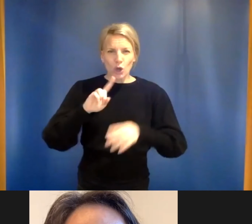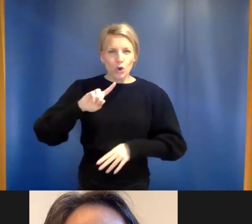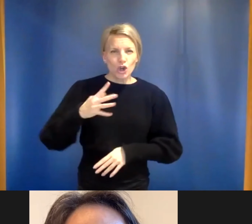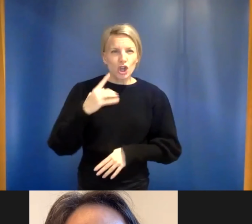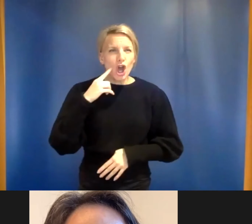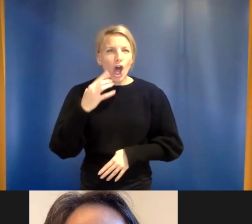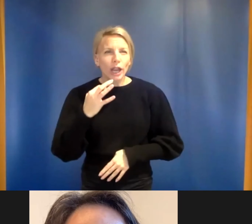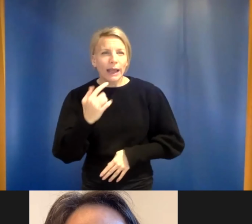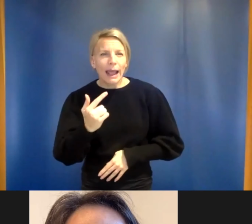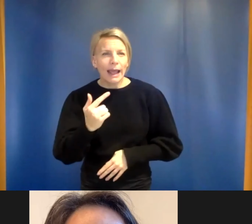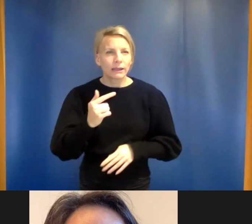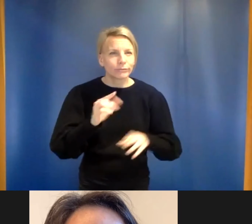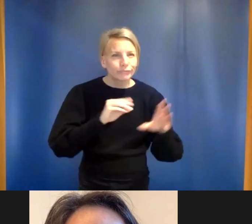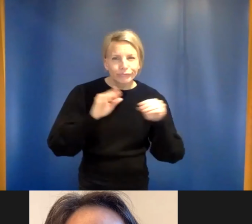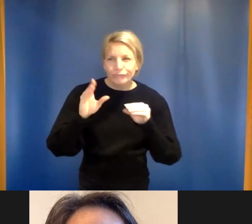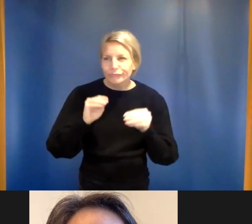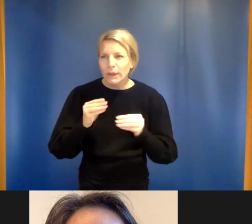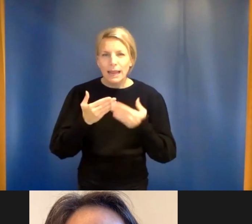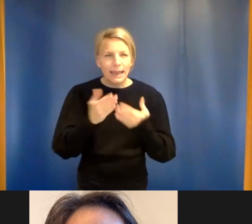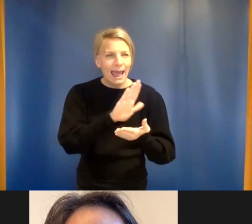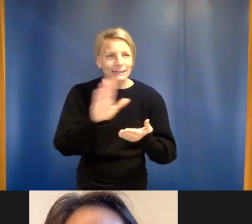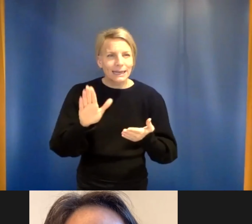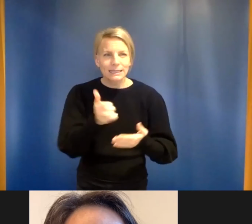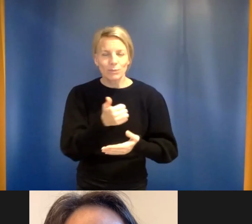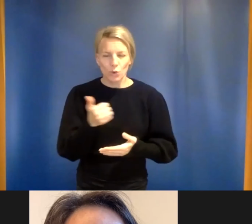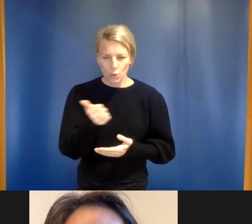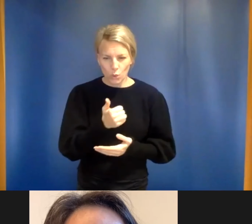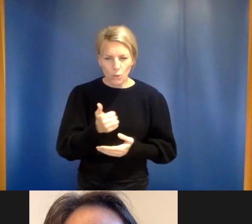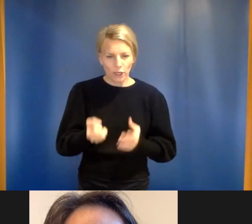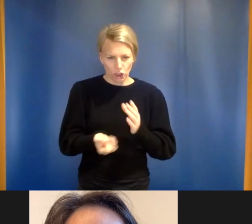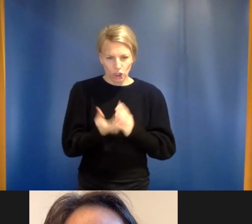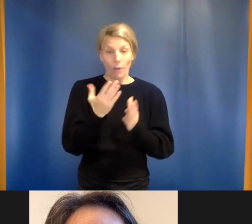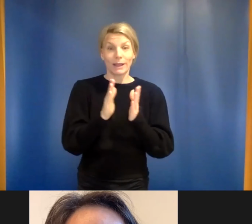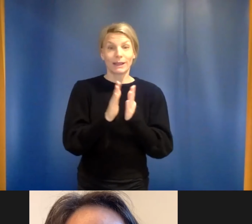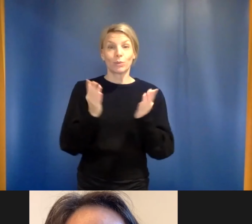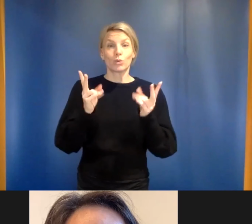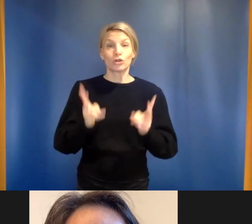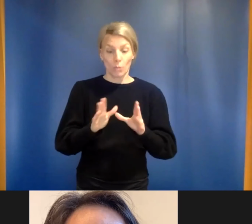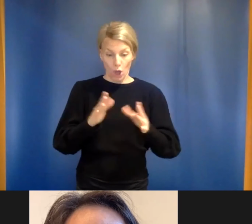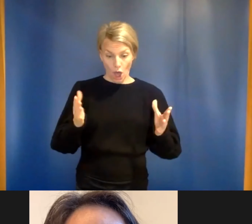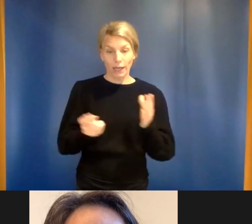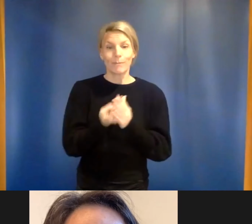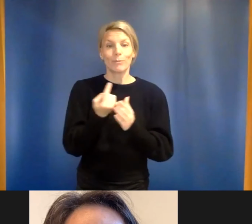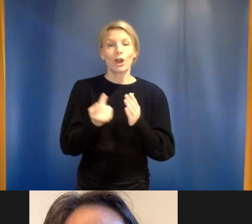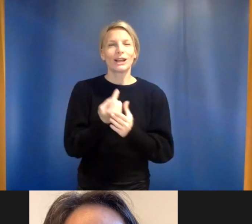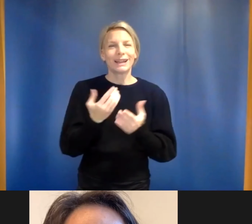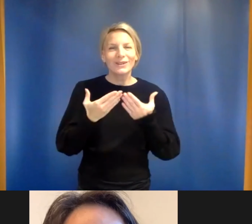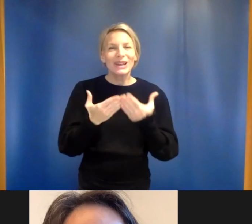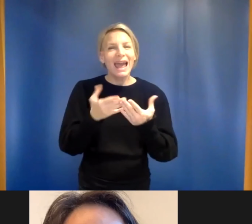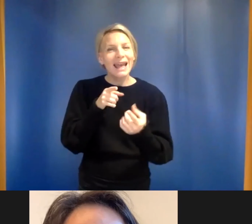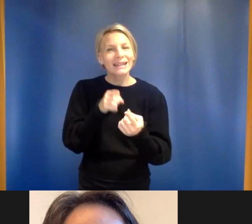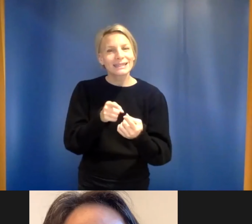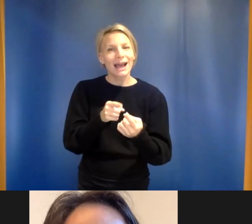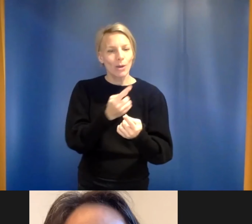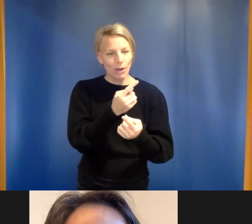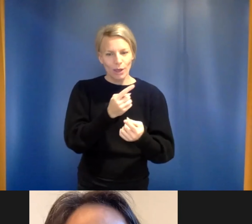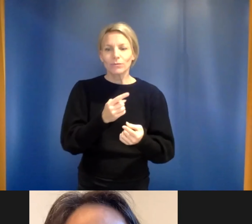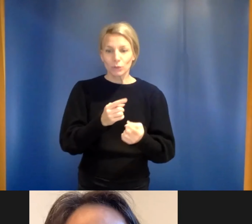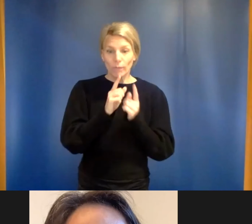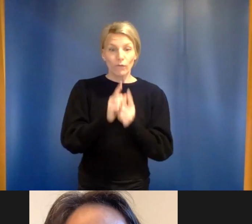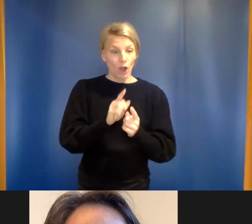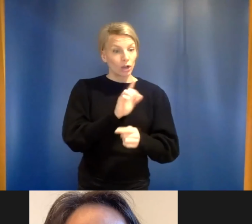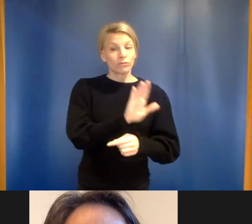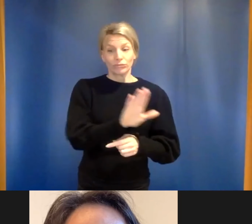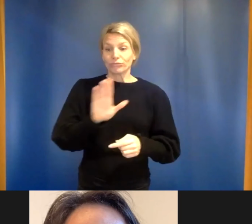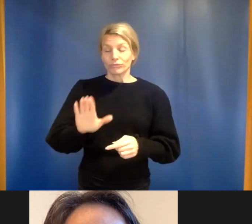läsarnas behov skapat en bok som både ökar möjlighet till läsning på var och ens egna villkor och